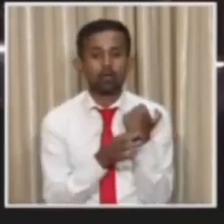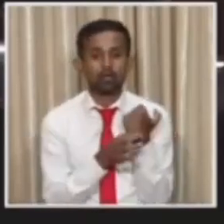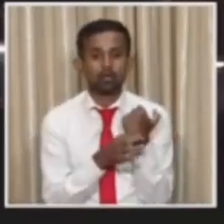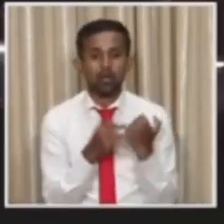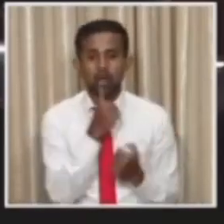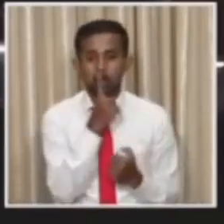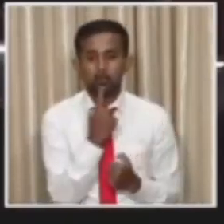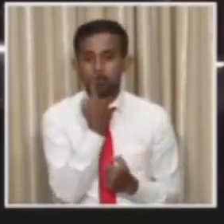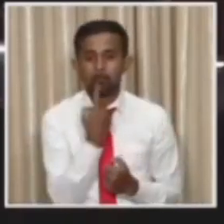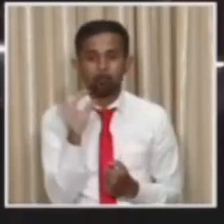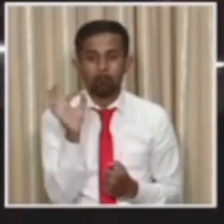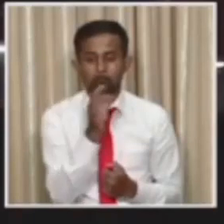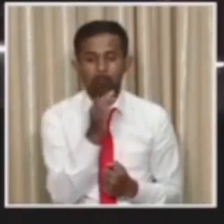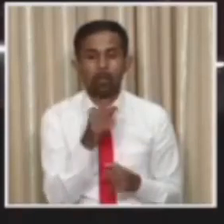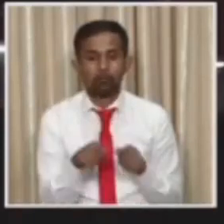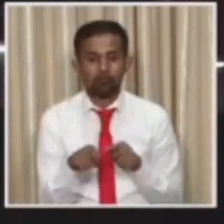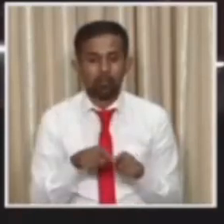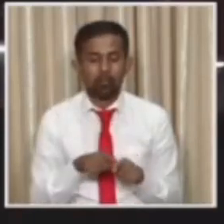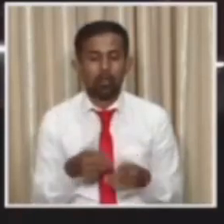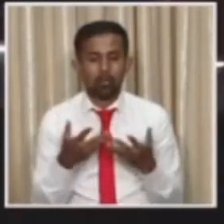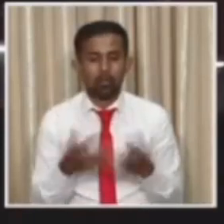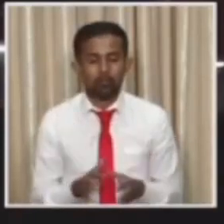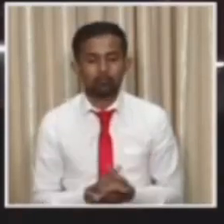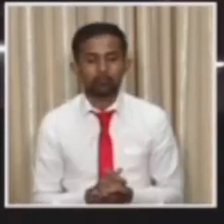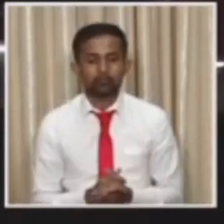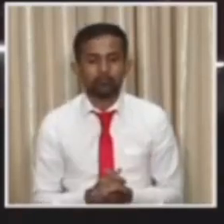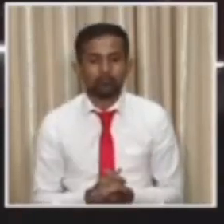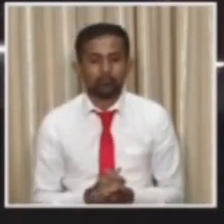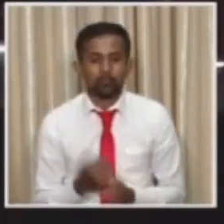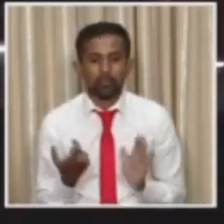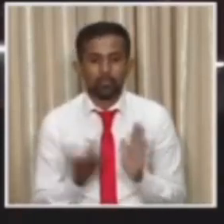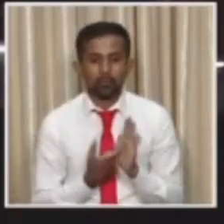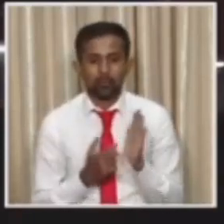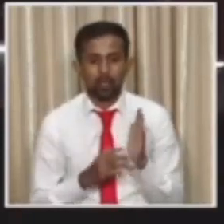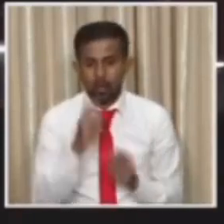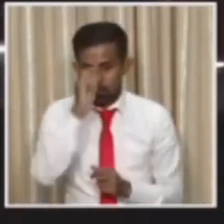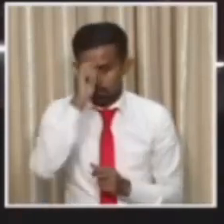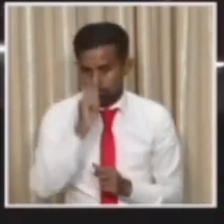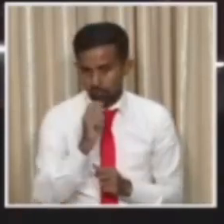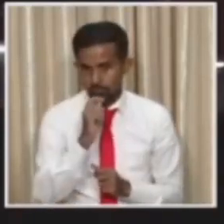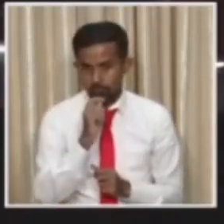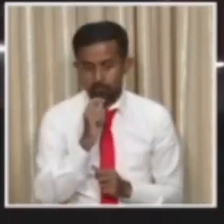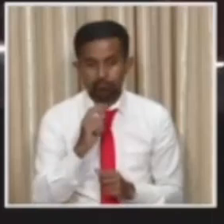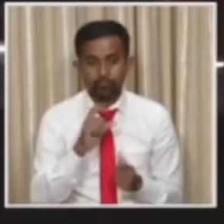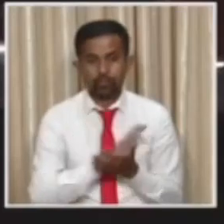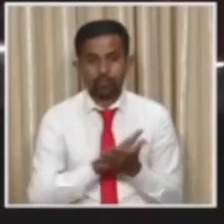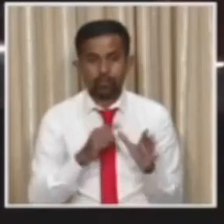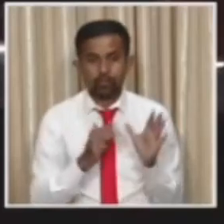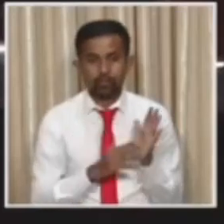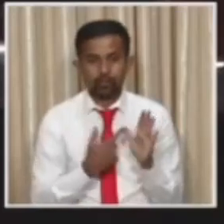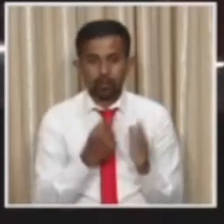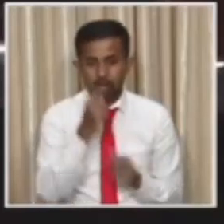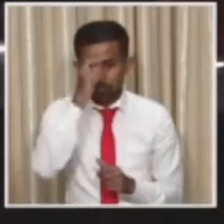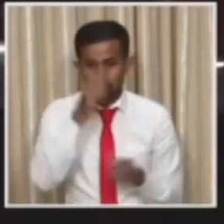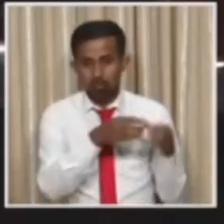ගේනවද මීපැණි මෙහෙම දේවල් සිදු වුණා ඉතින් කොහොම වුණත් කරු රමේෂ් පතිරණ අමාත්‍යතුමා මේ චාමර සම්පත් දසනායක අමාත්‍යතුමා